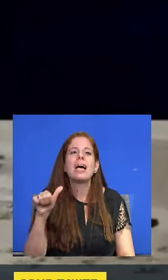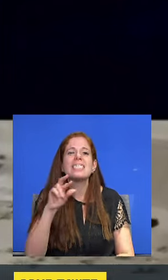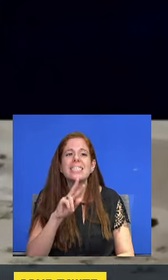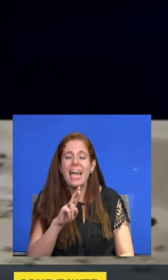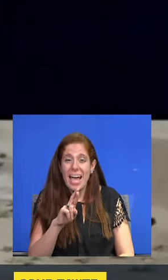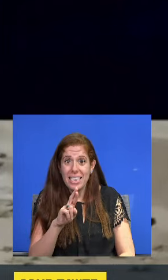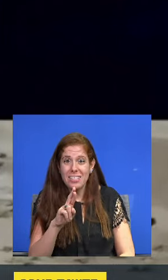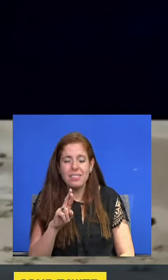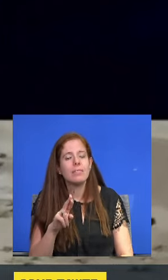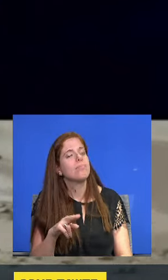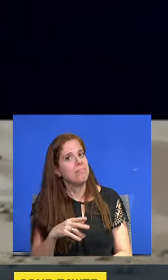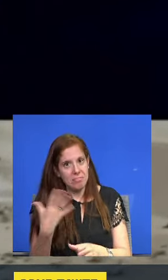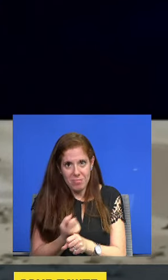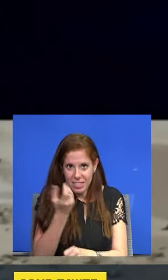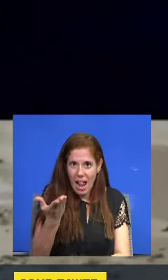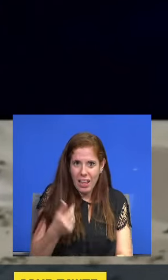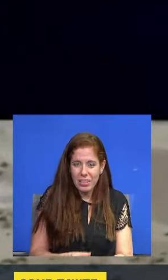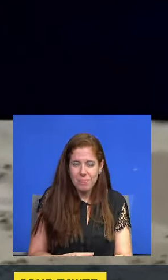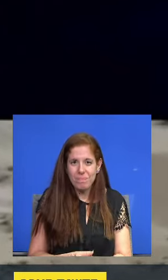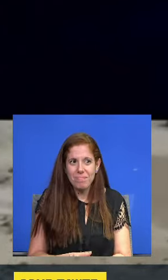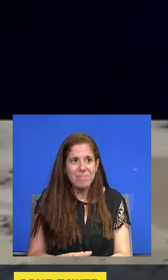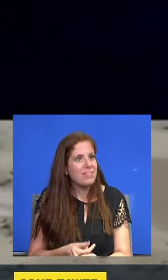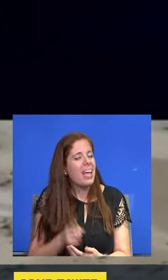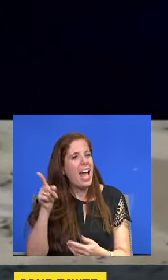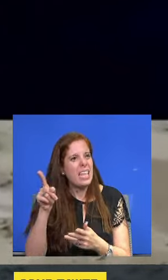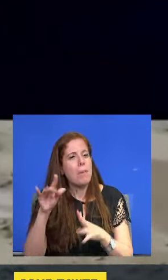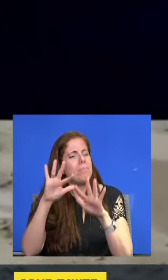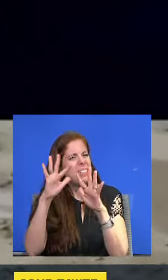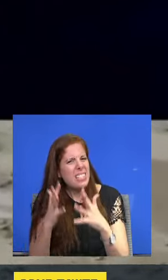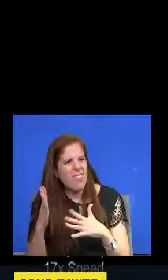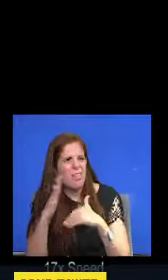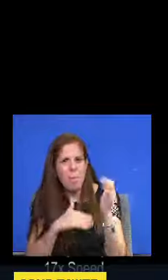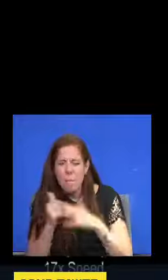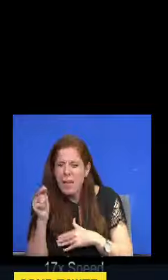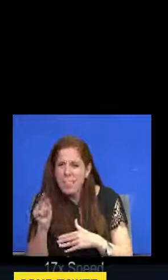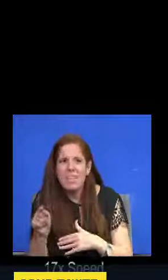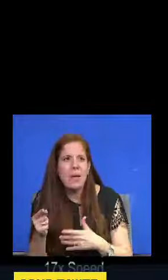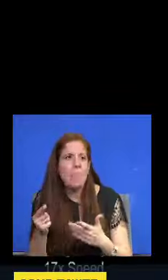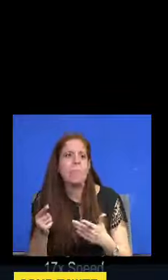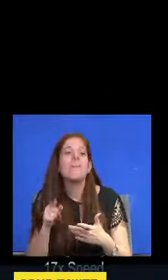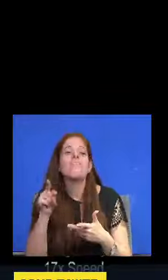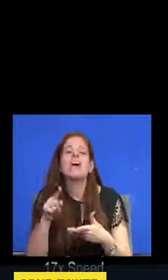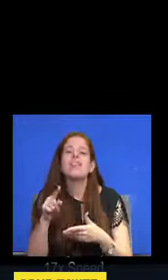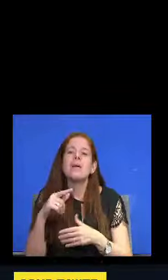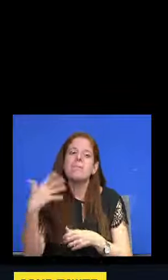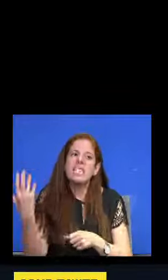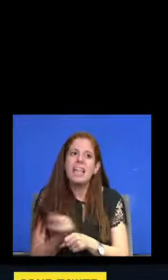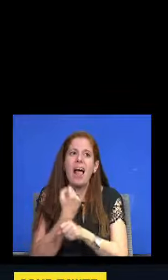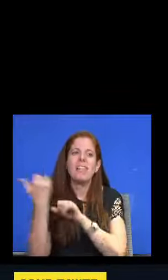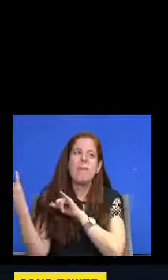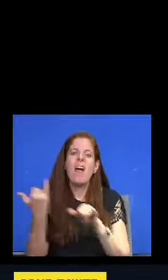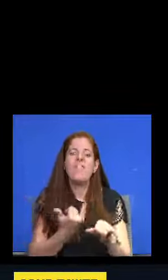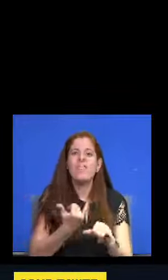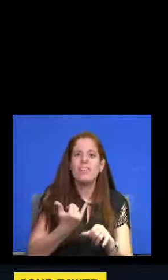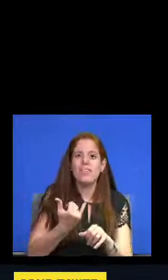team. You did it. You designed it. You built it. And you carried out the first mission